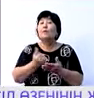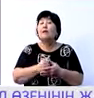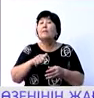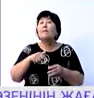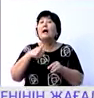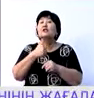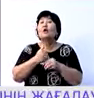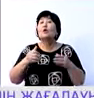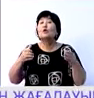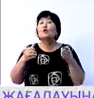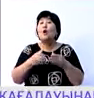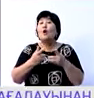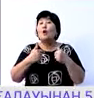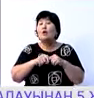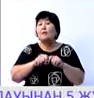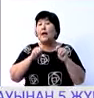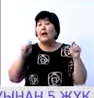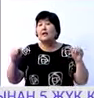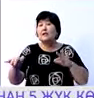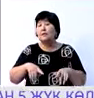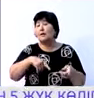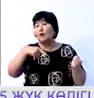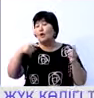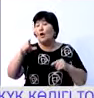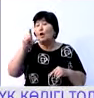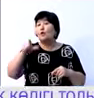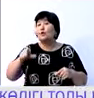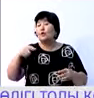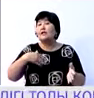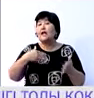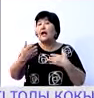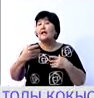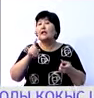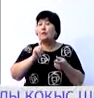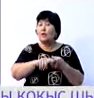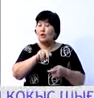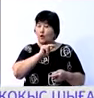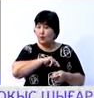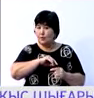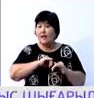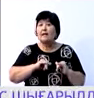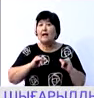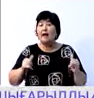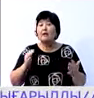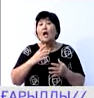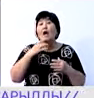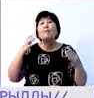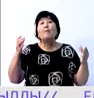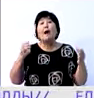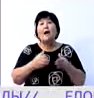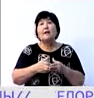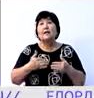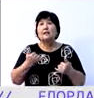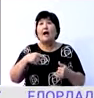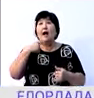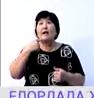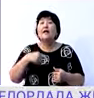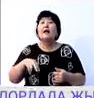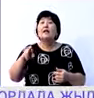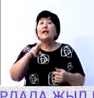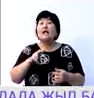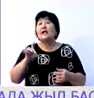ұйымдар ашық форматтағы жұмыстарға көшу және тұрғындармен кері байланыс жұмысын нығайта отырып, партияның жаңа кеткен